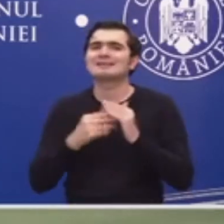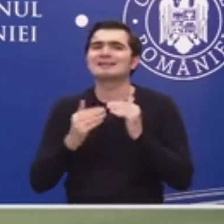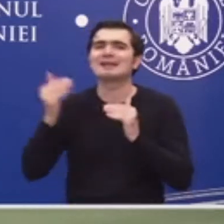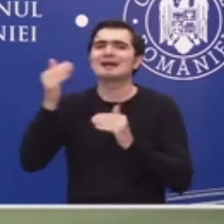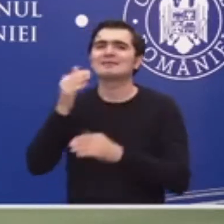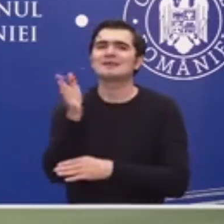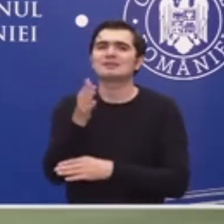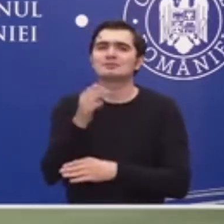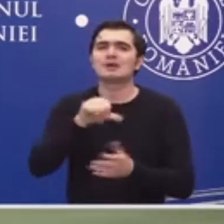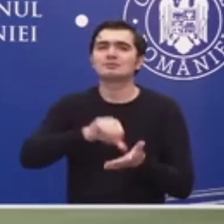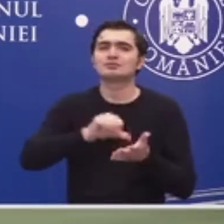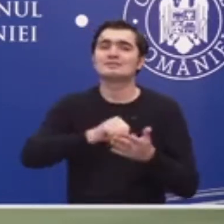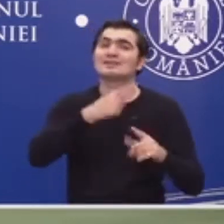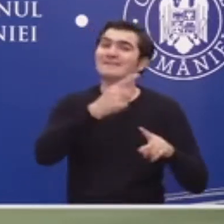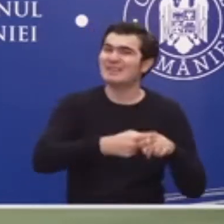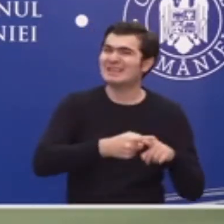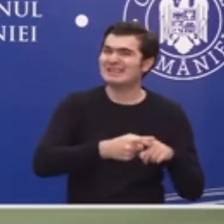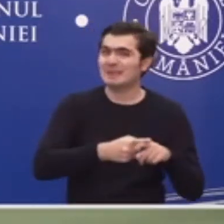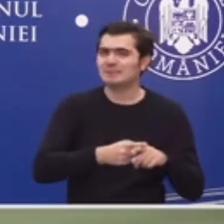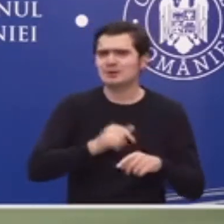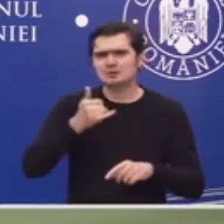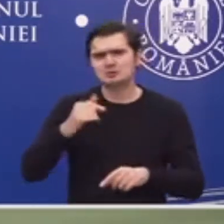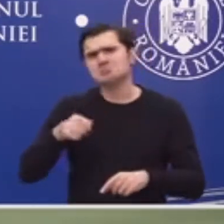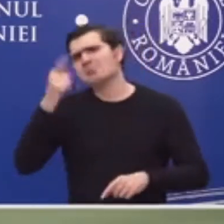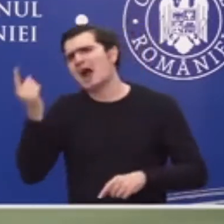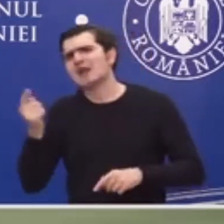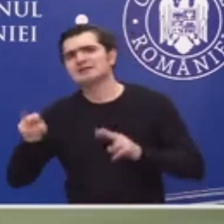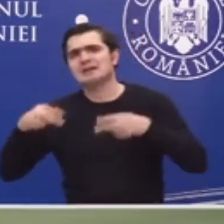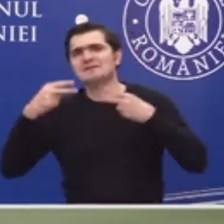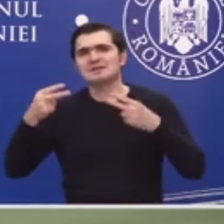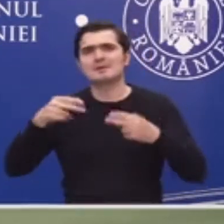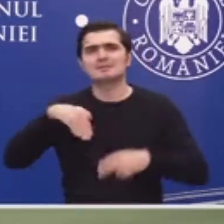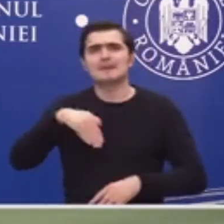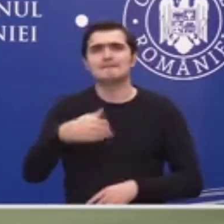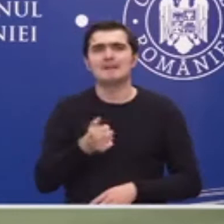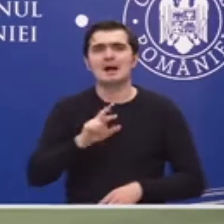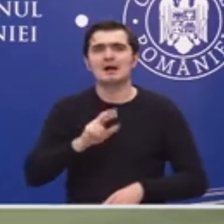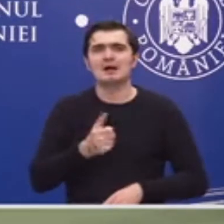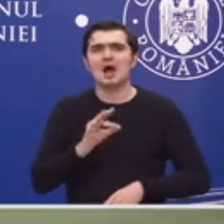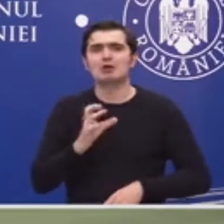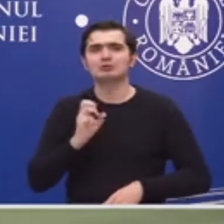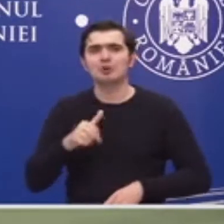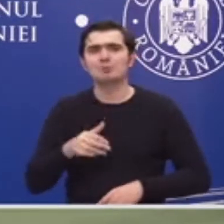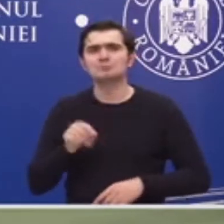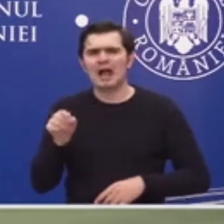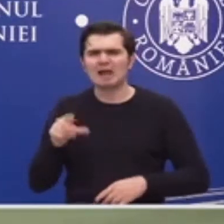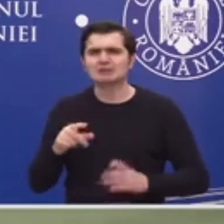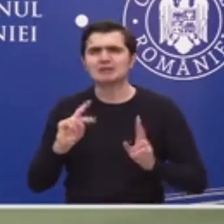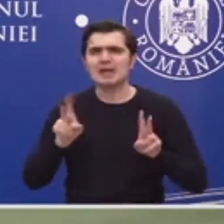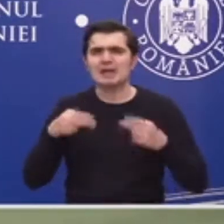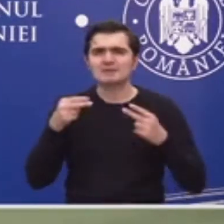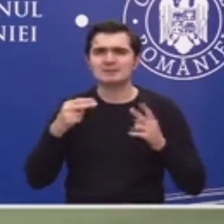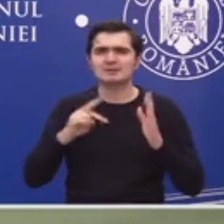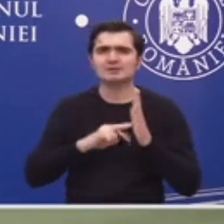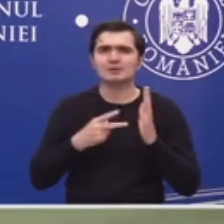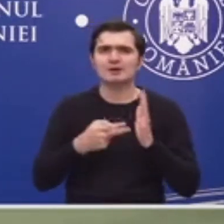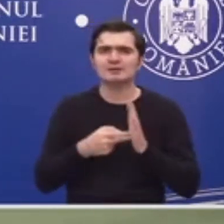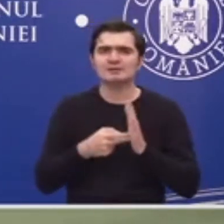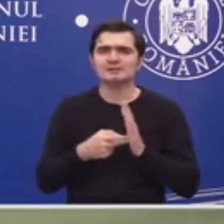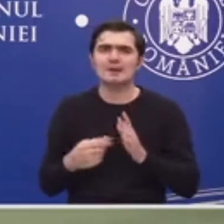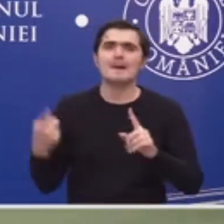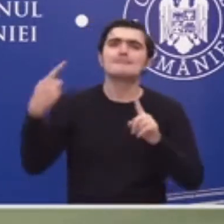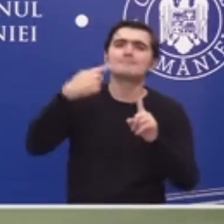centrele fixe, dar și în alte evenimente de tip maraton de vaccinare care se organizează în